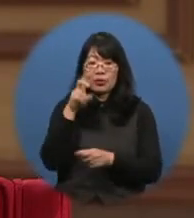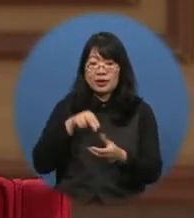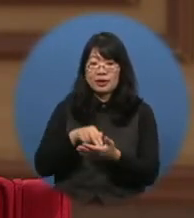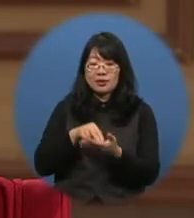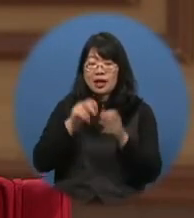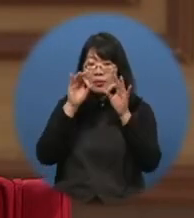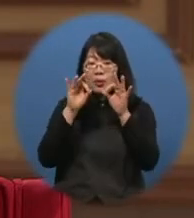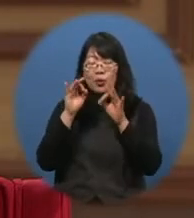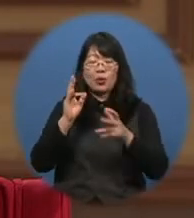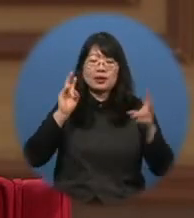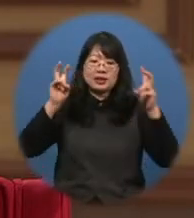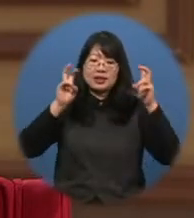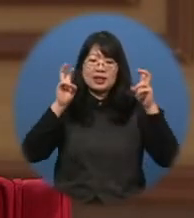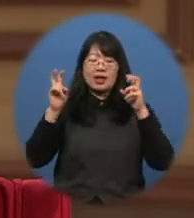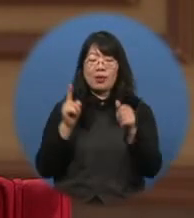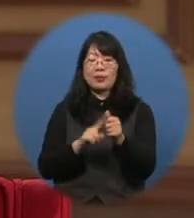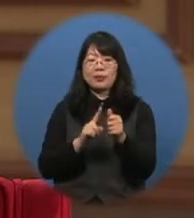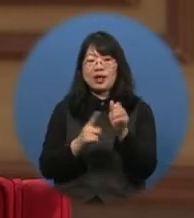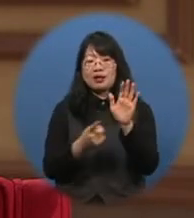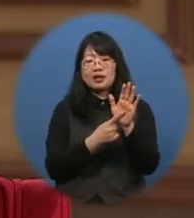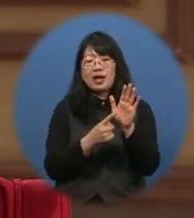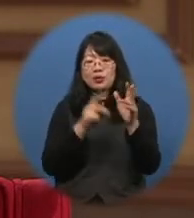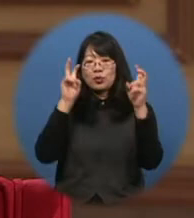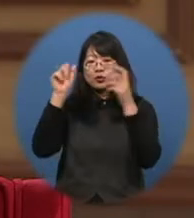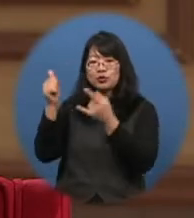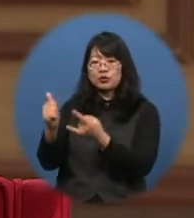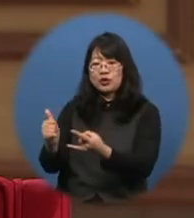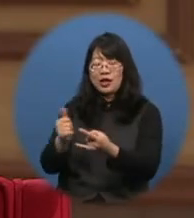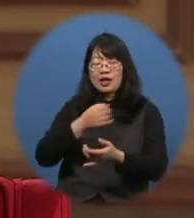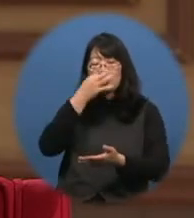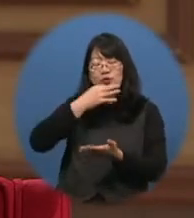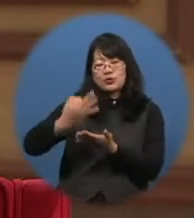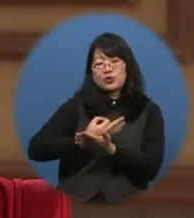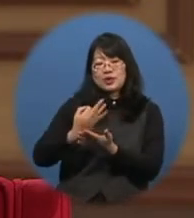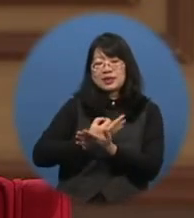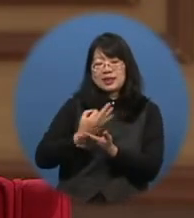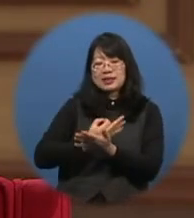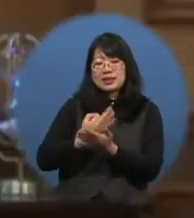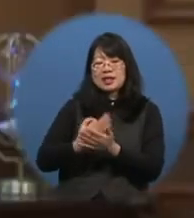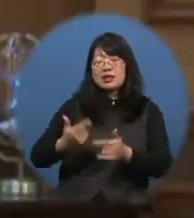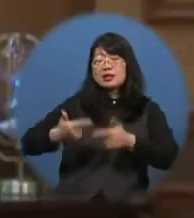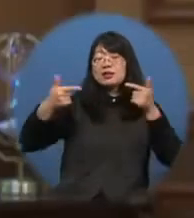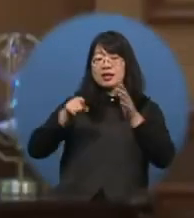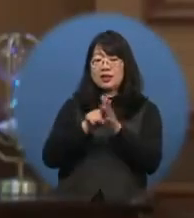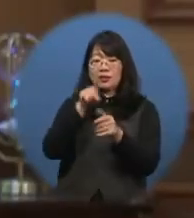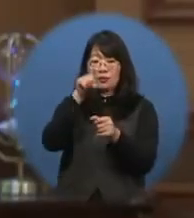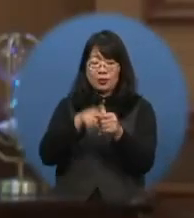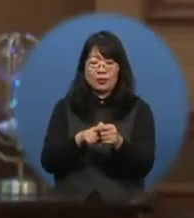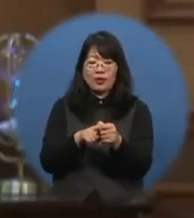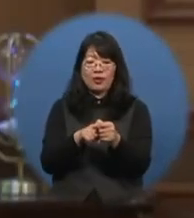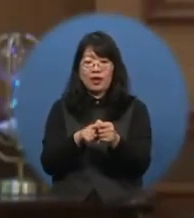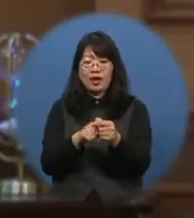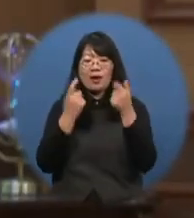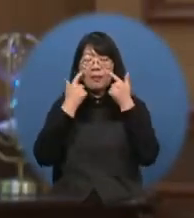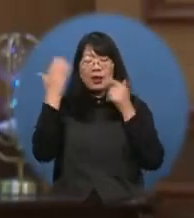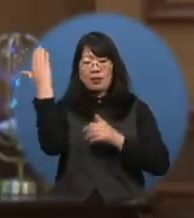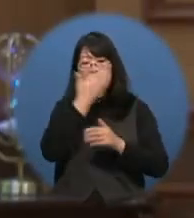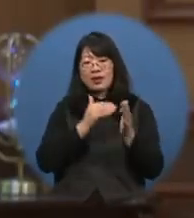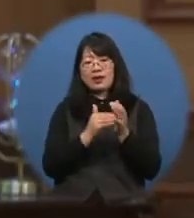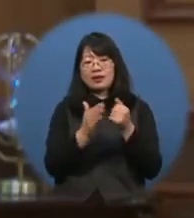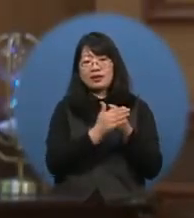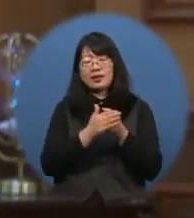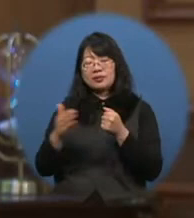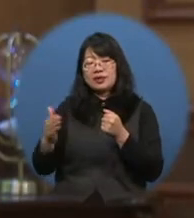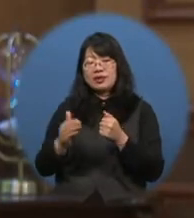기본적으로는 기업의 그 광고주의 수익을 증대시키기 위한 목표가 네. 명쾌하거든요.